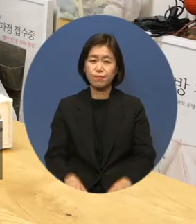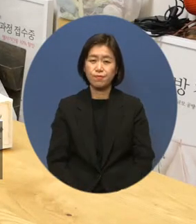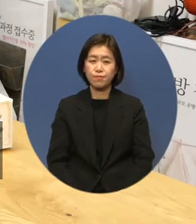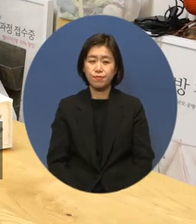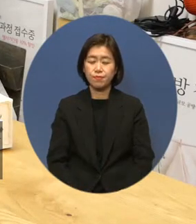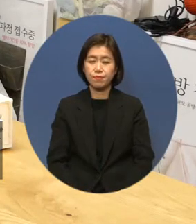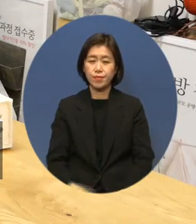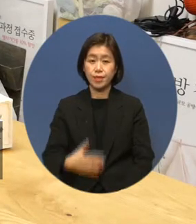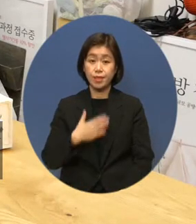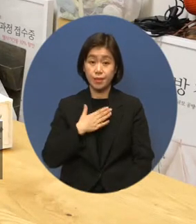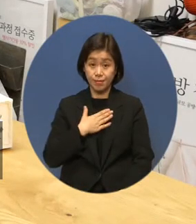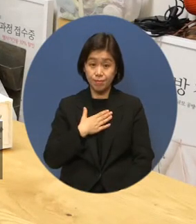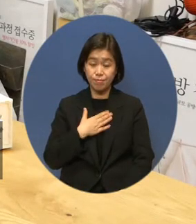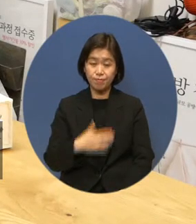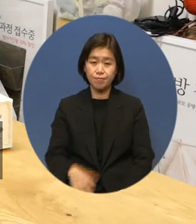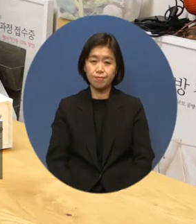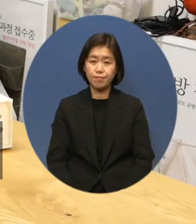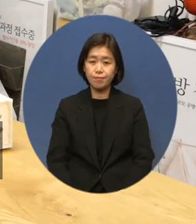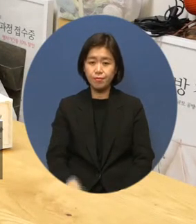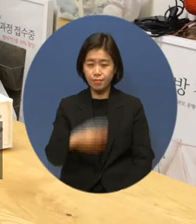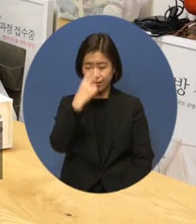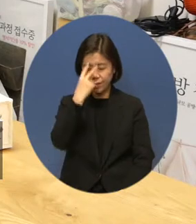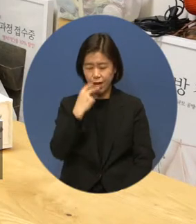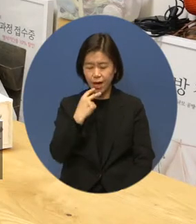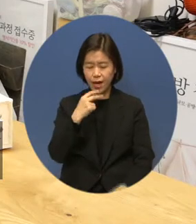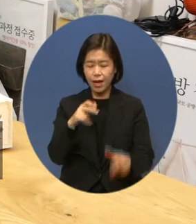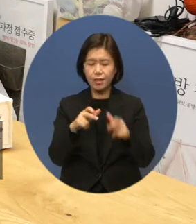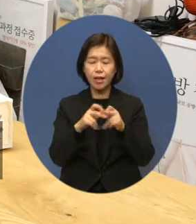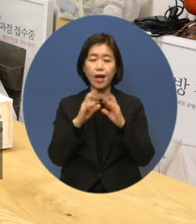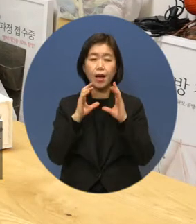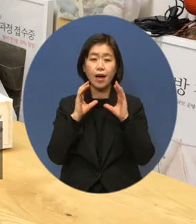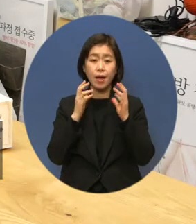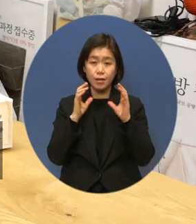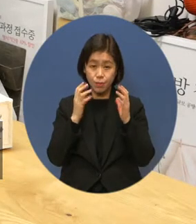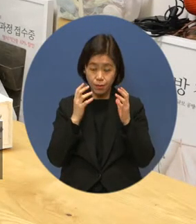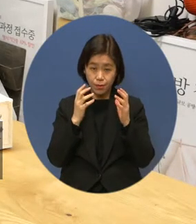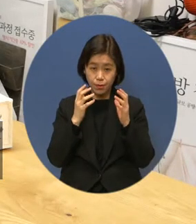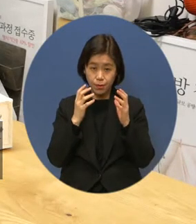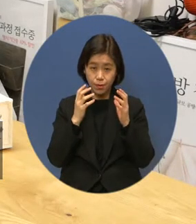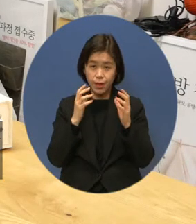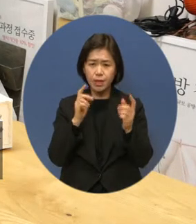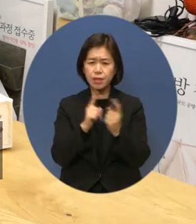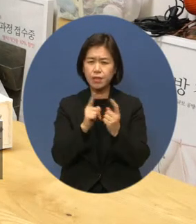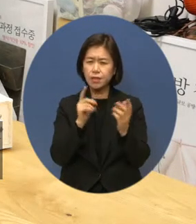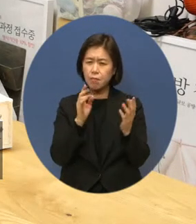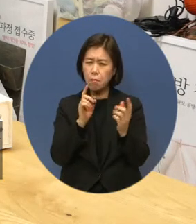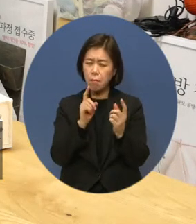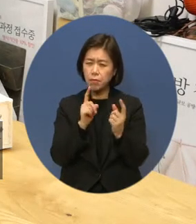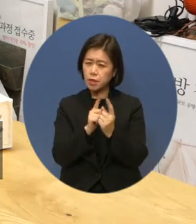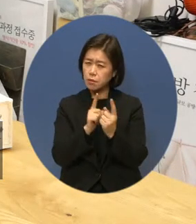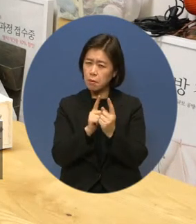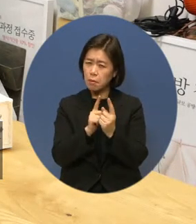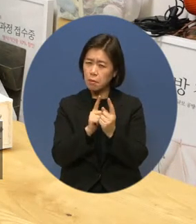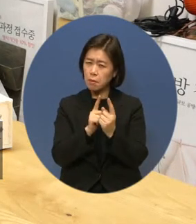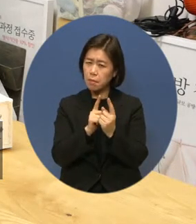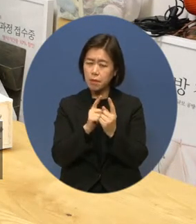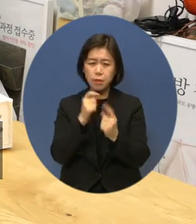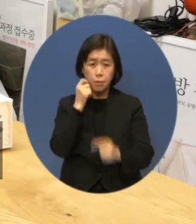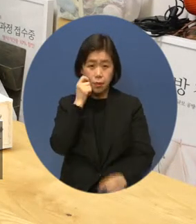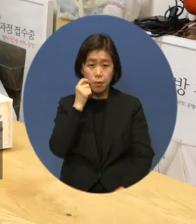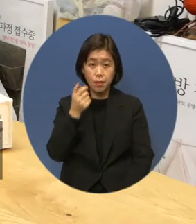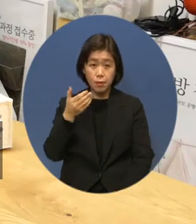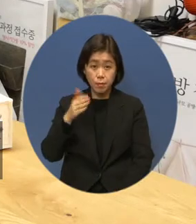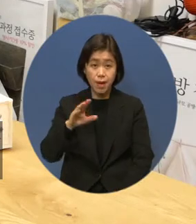사실은 이제 제가 시각장애 아동을 직접적으로 보지는 못하지만